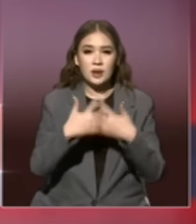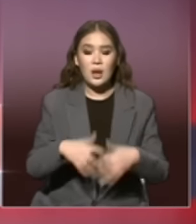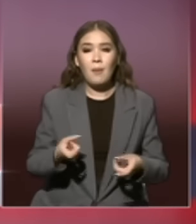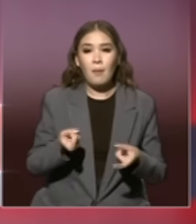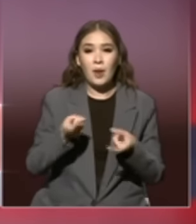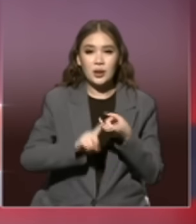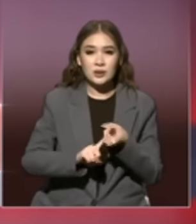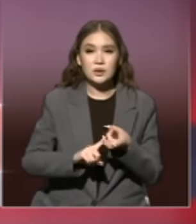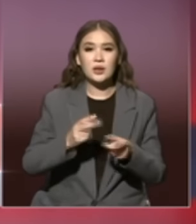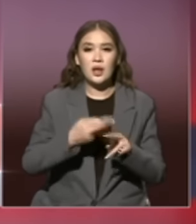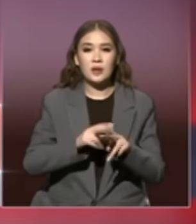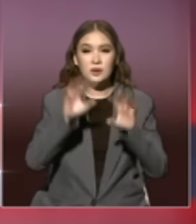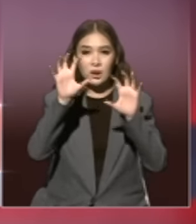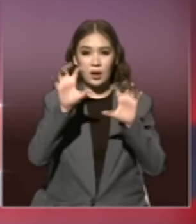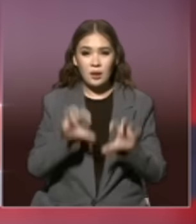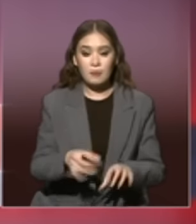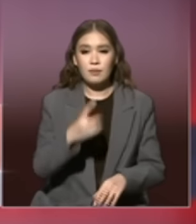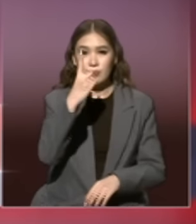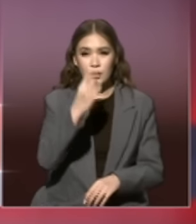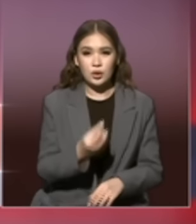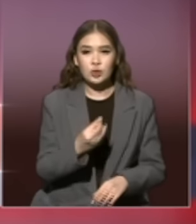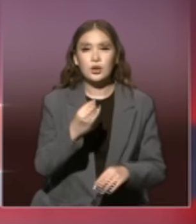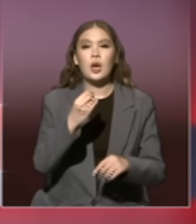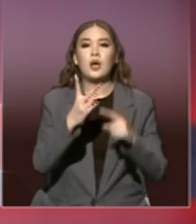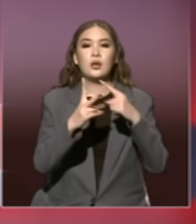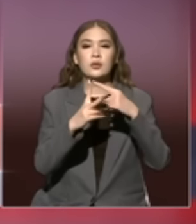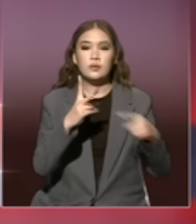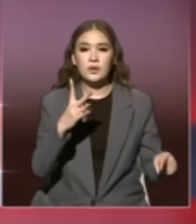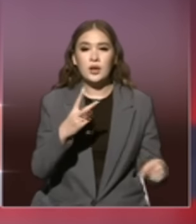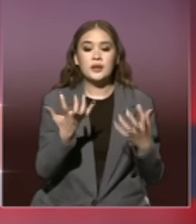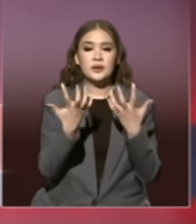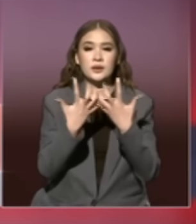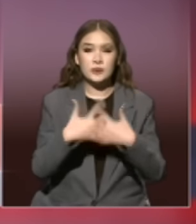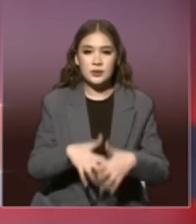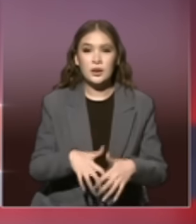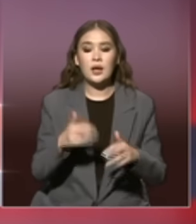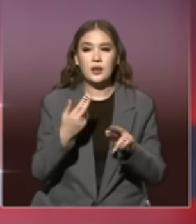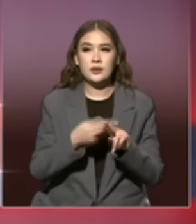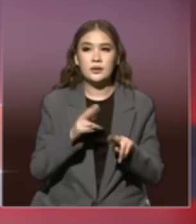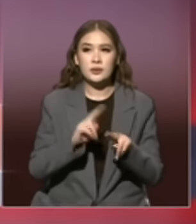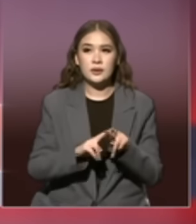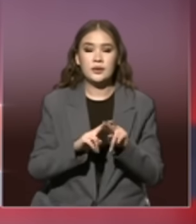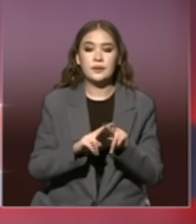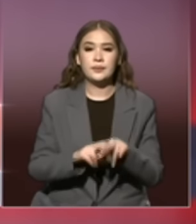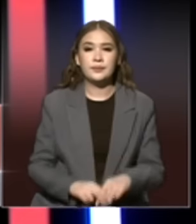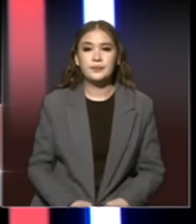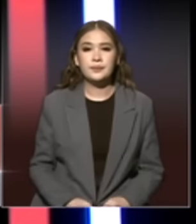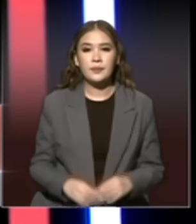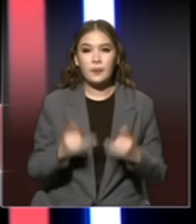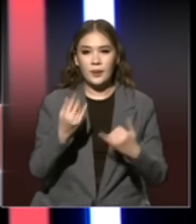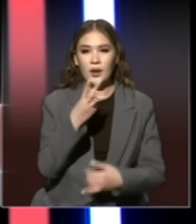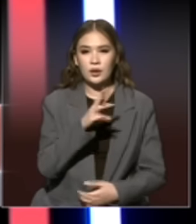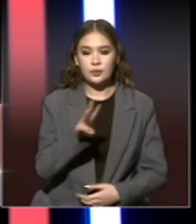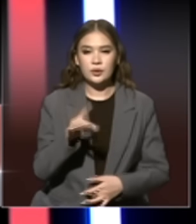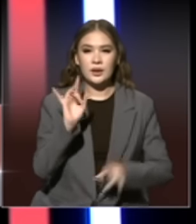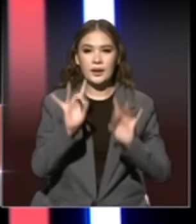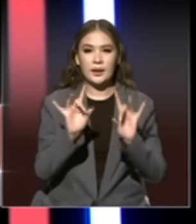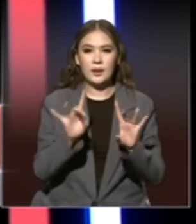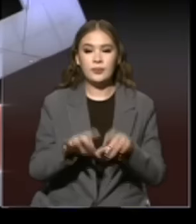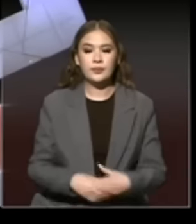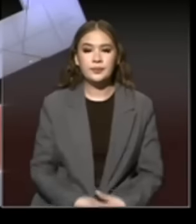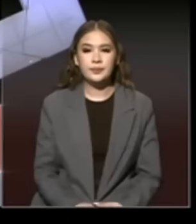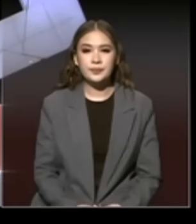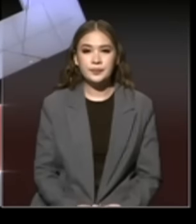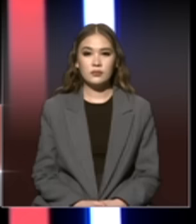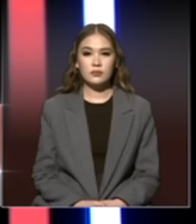бәрі конституция жазылған, бір күнді 1,5 күн болып есептеледі деп соған байланысты осылай шартты есептелді. 2 минуттан кейін ораламыз, қымбатты көрермен.